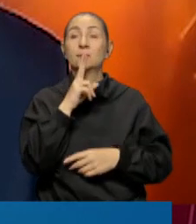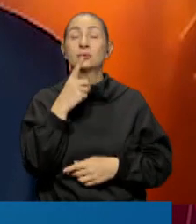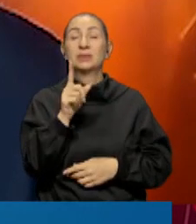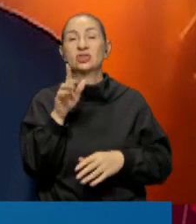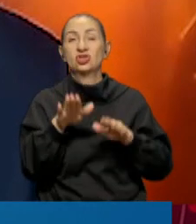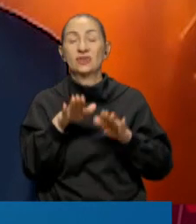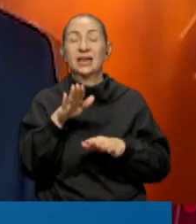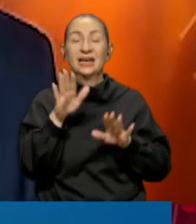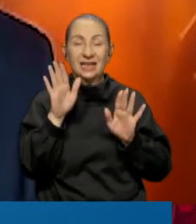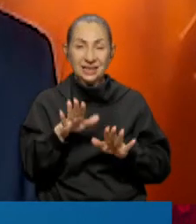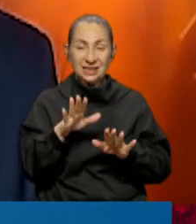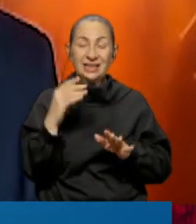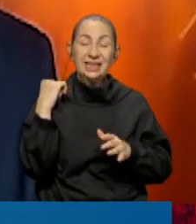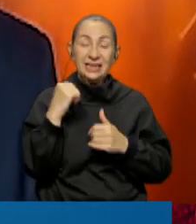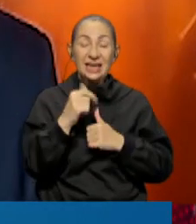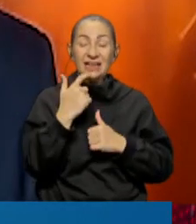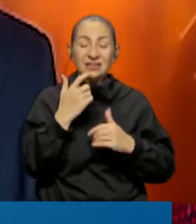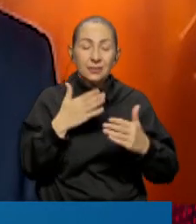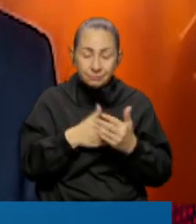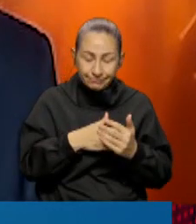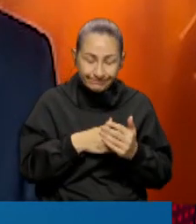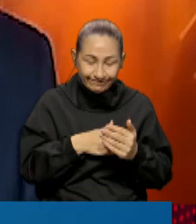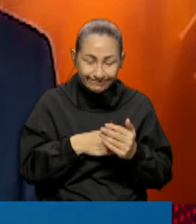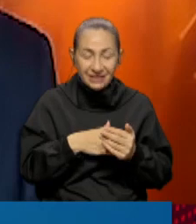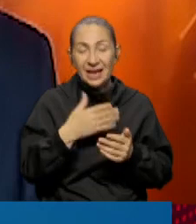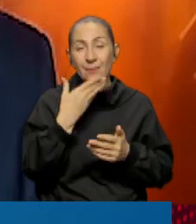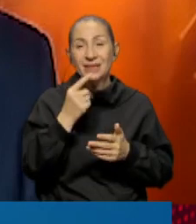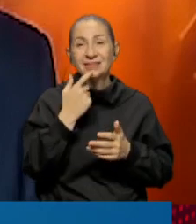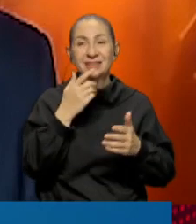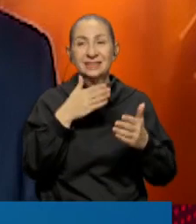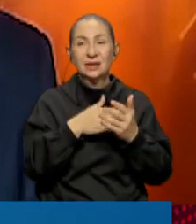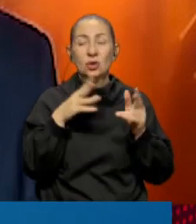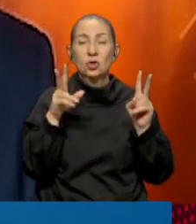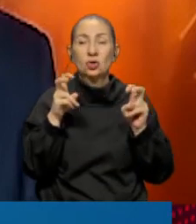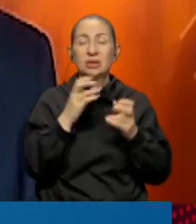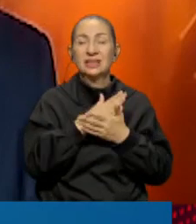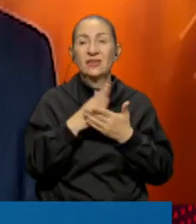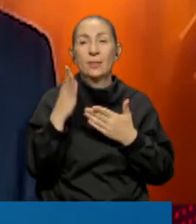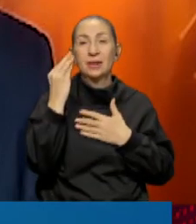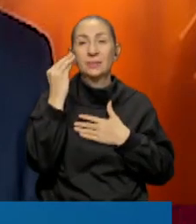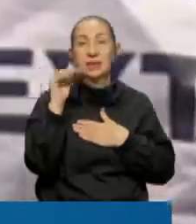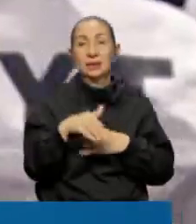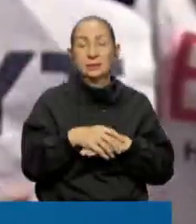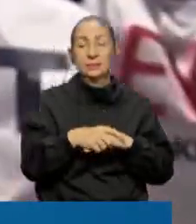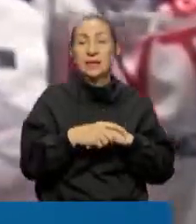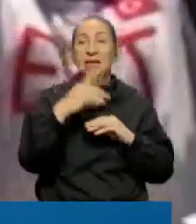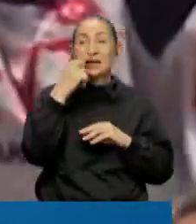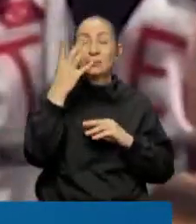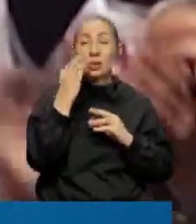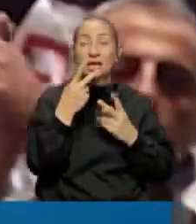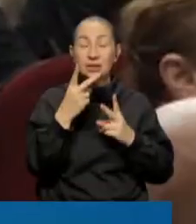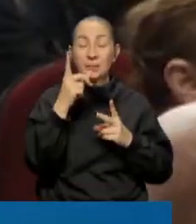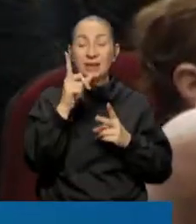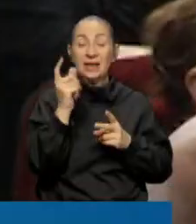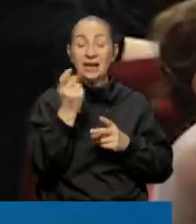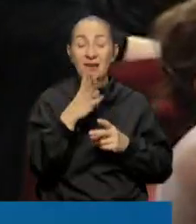bin civarında kalır. Yine yaşa takılmaları emeklilikte yaşa takılma konusunun devam etmesi anlamına gelir. Resmi olarak açıklanan